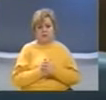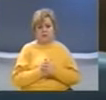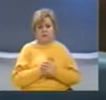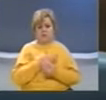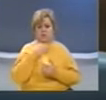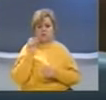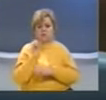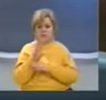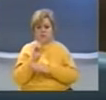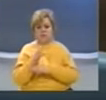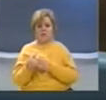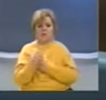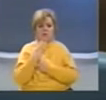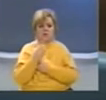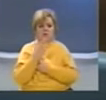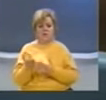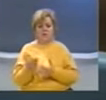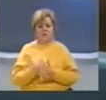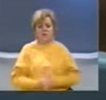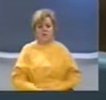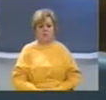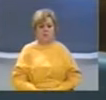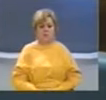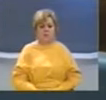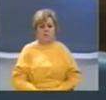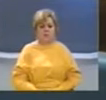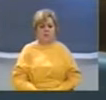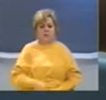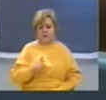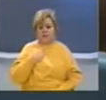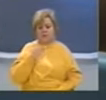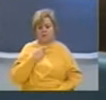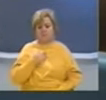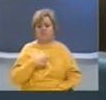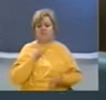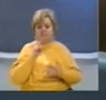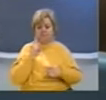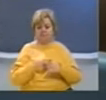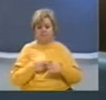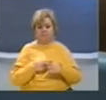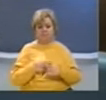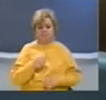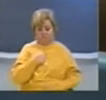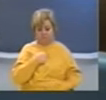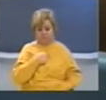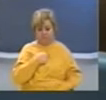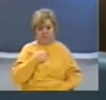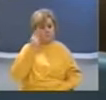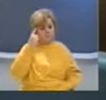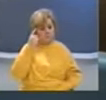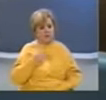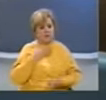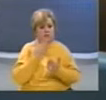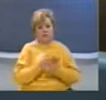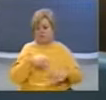këshillave në thojza secila më hotuese se tjetra. Them të drejtën, personalisht kam menduar që ky draft